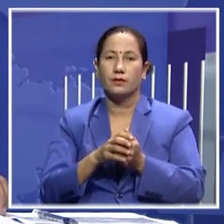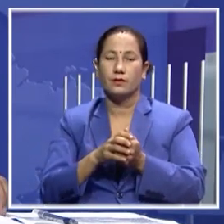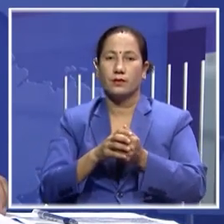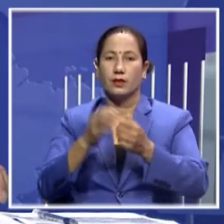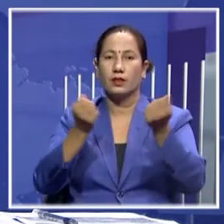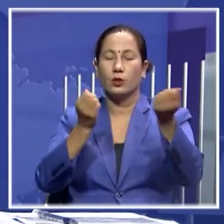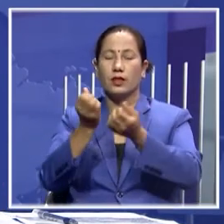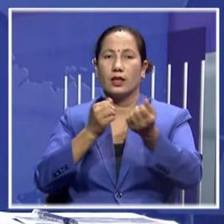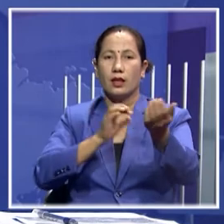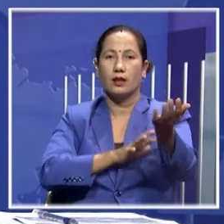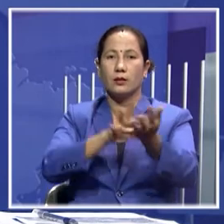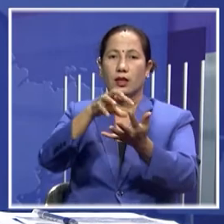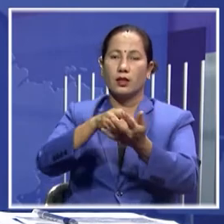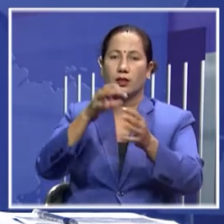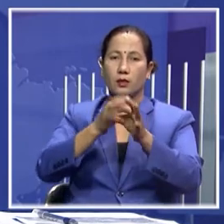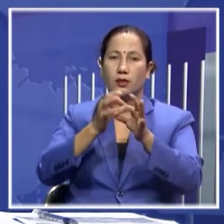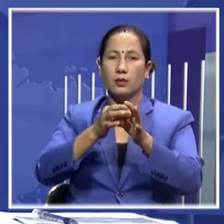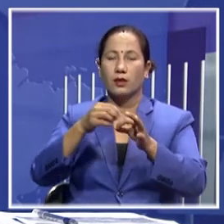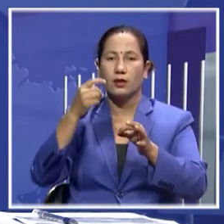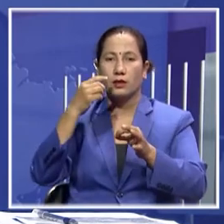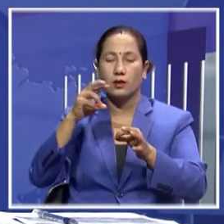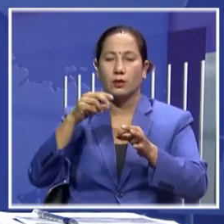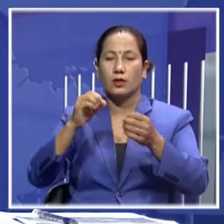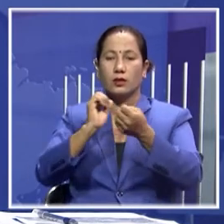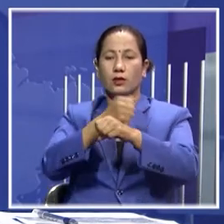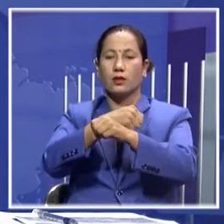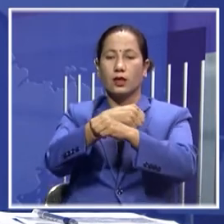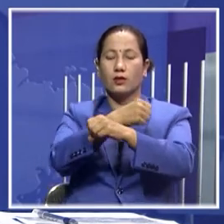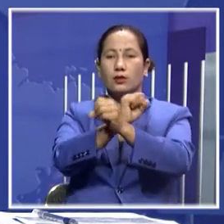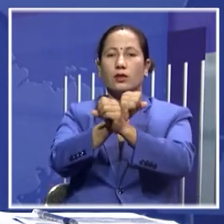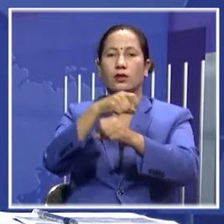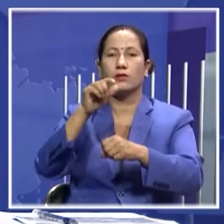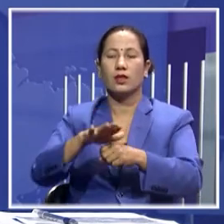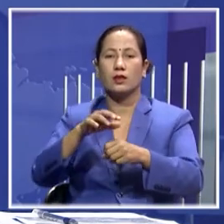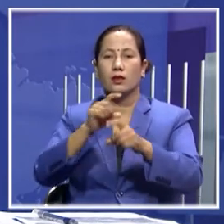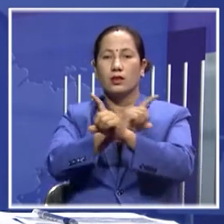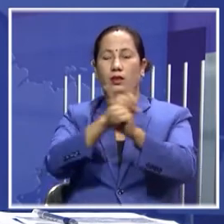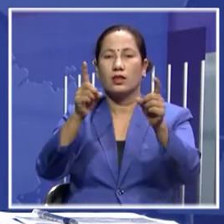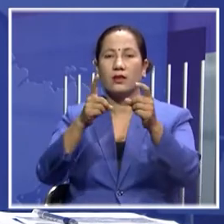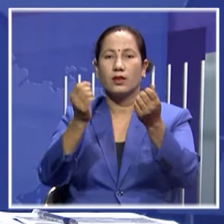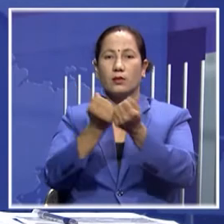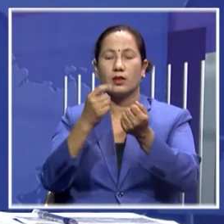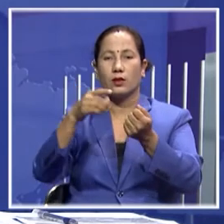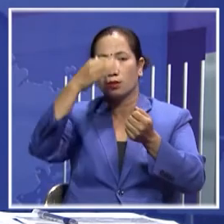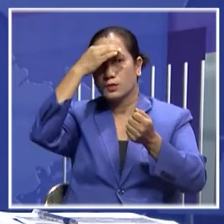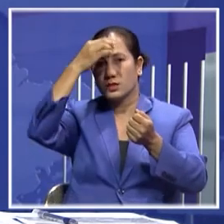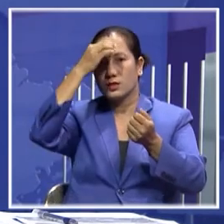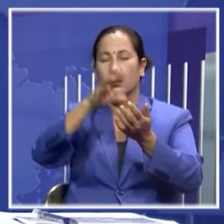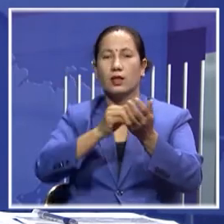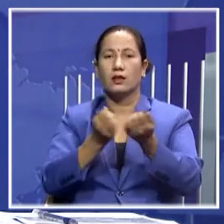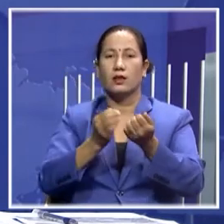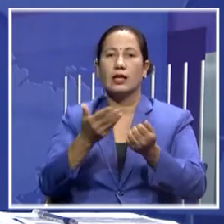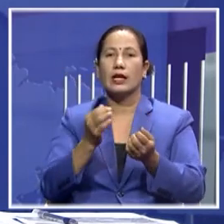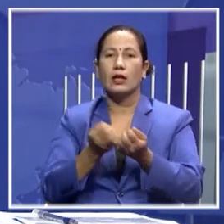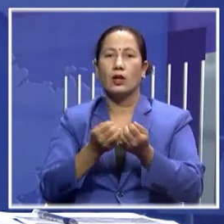सवारी साधन पार्किङको व्यवस्थापन नहुँदा दुर्घटनाको जोखिम उत्तिकै छ। ट्राफिक जामको समस्या समाधान गर्न के